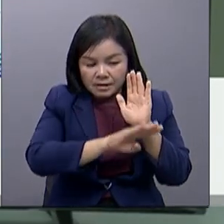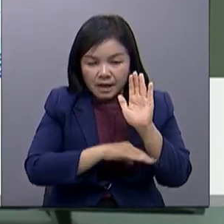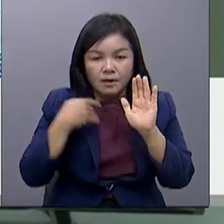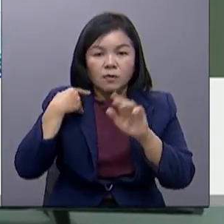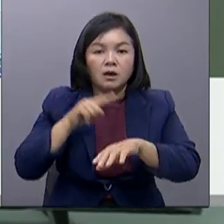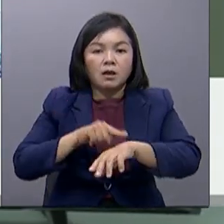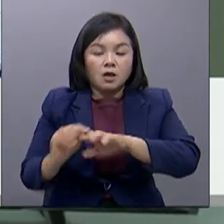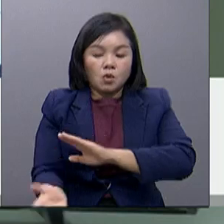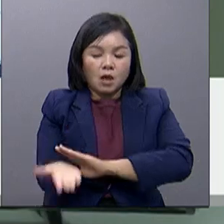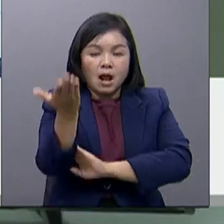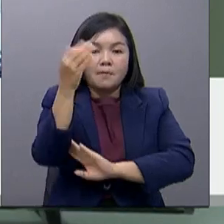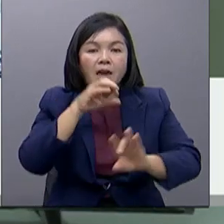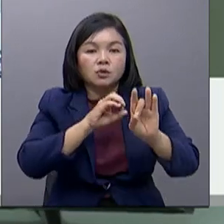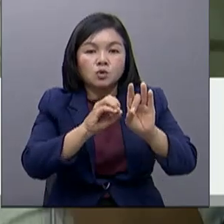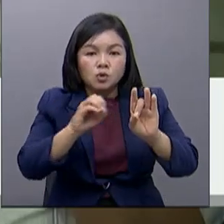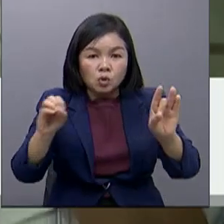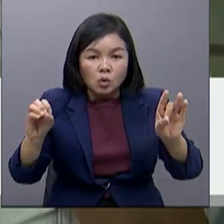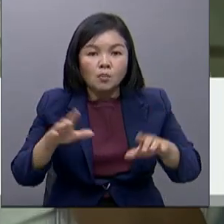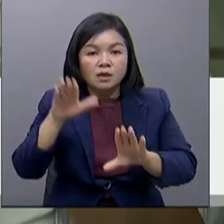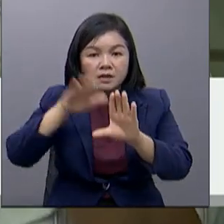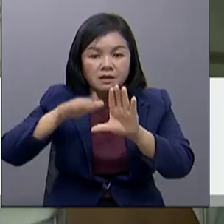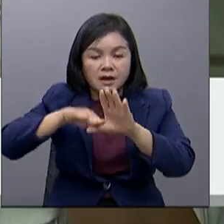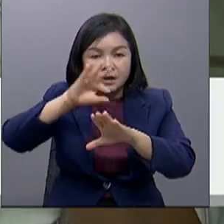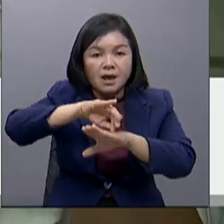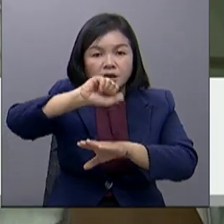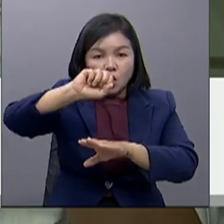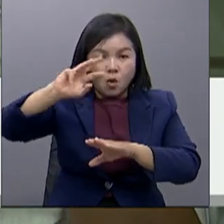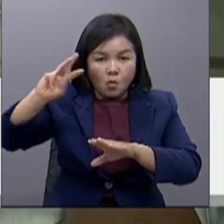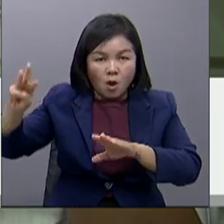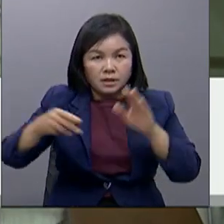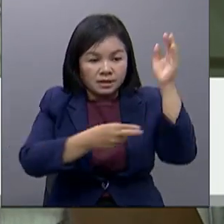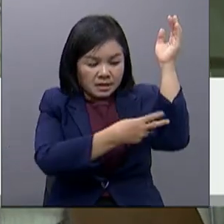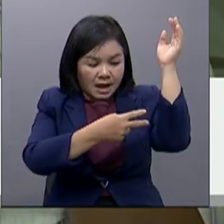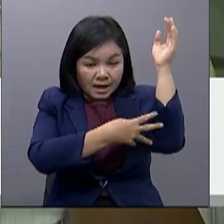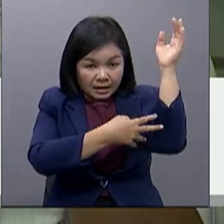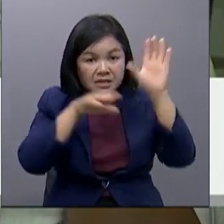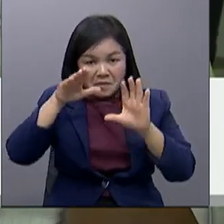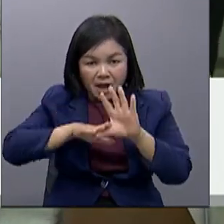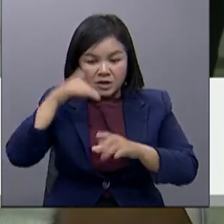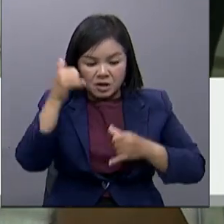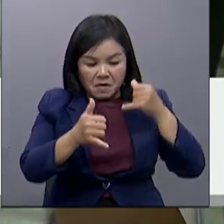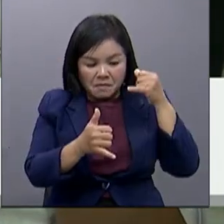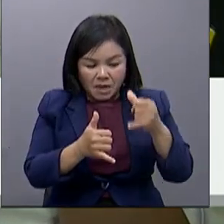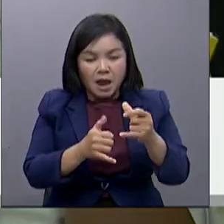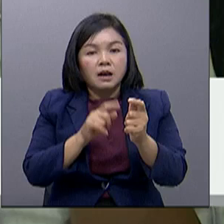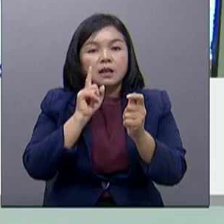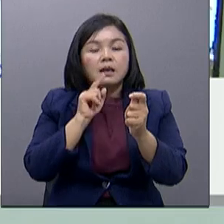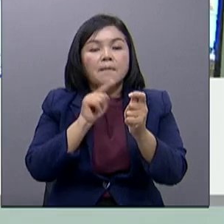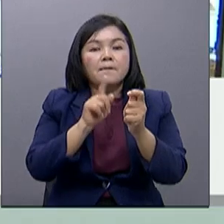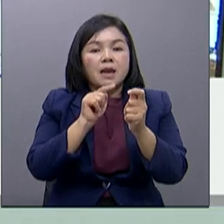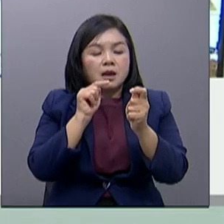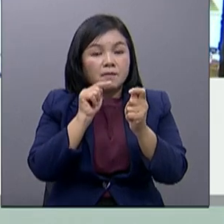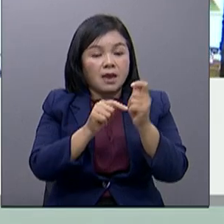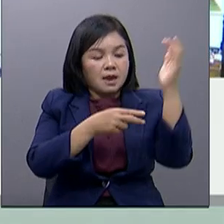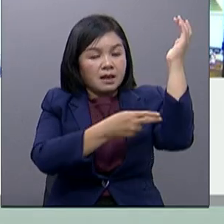นค่ะผู้สมัครสวอำเภอหาดใหญ่ก็ทยอยเดินทางมาลงทะเบียนกันอย่างคึกคักค่ะซึ่งเฉพาะอำเภอหาดใหญ่เองถือหือเป็นอำเภอที่มีผู้